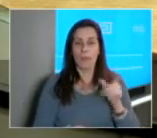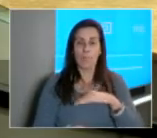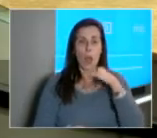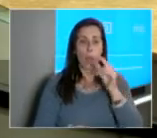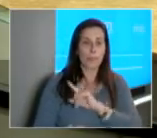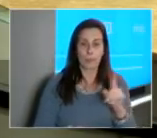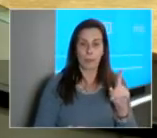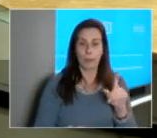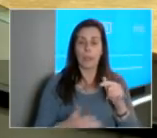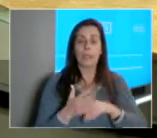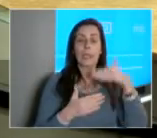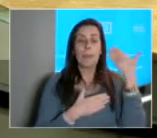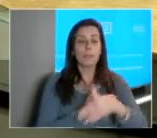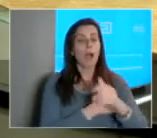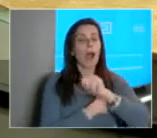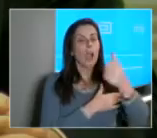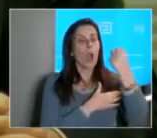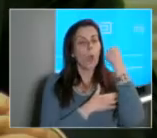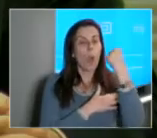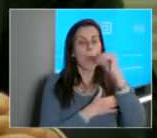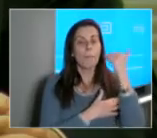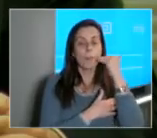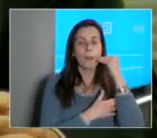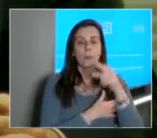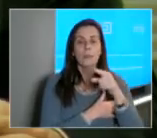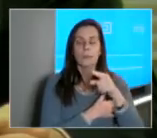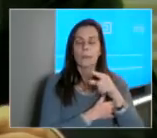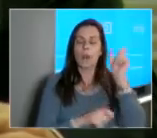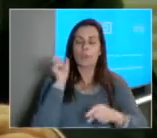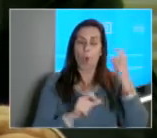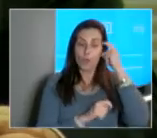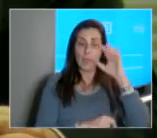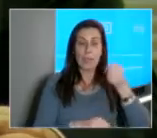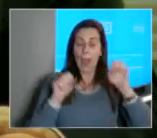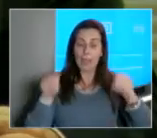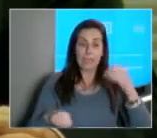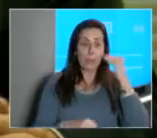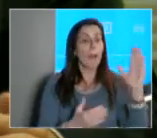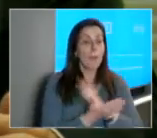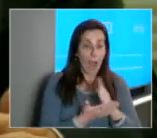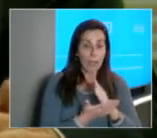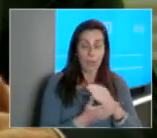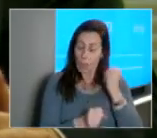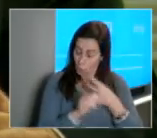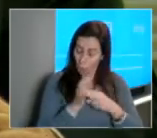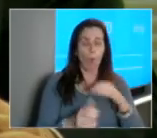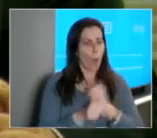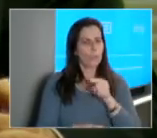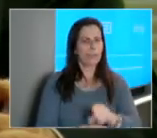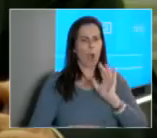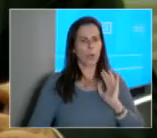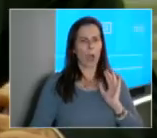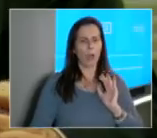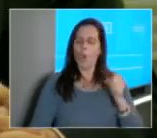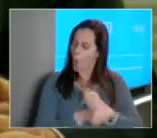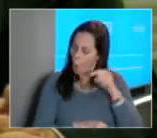מספיק. כי בסוף הכוח החזק ביותר בארצות הברית הוא כוח של דעת הקהל. ואם הנשיא מחליט להעביר תוכנית, הוא מעביר אותה.